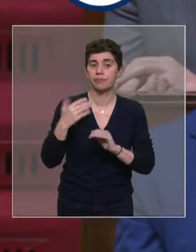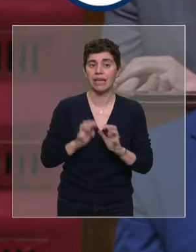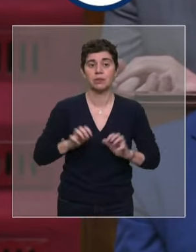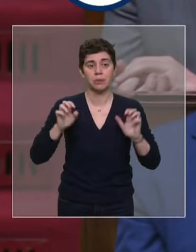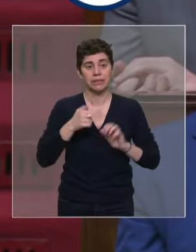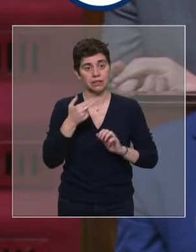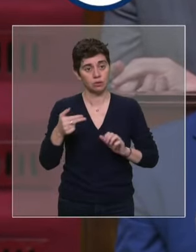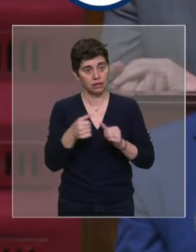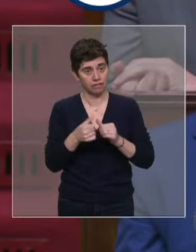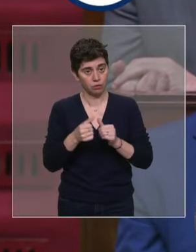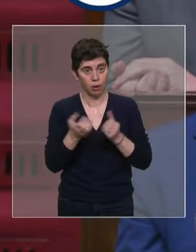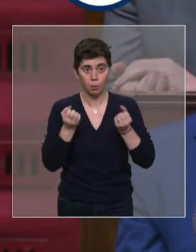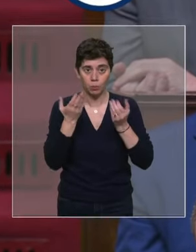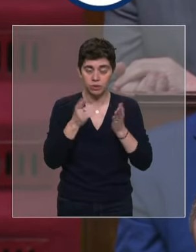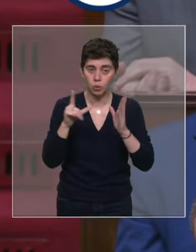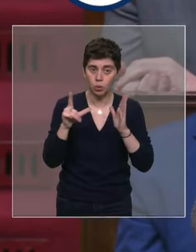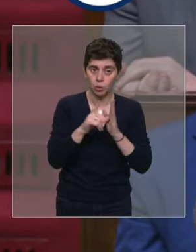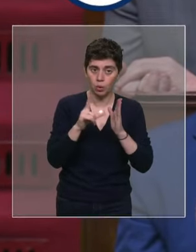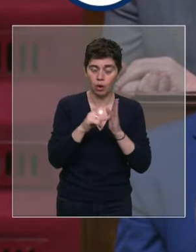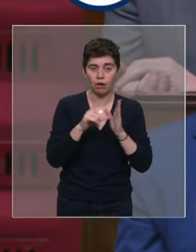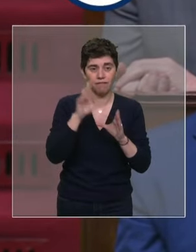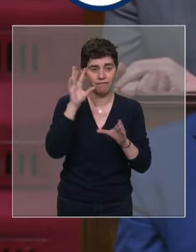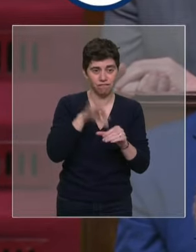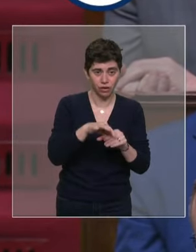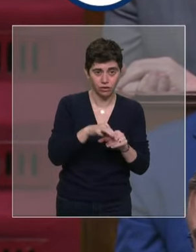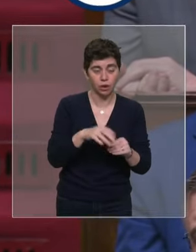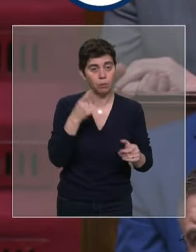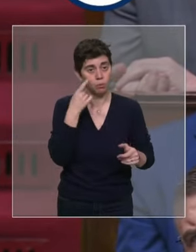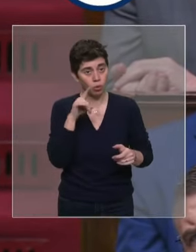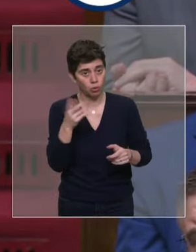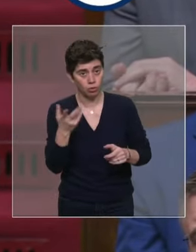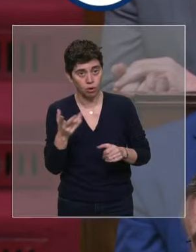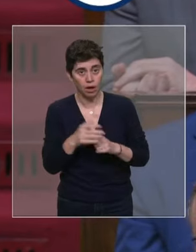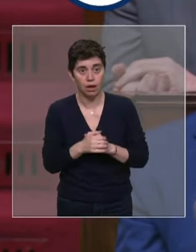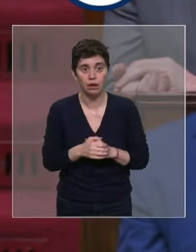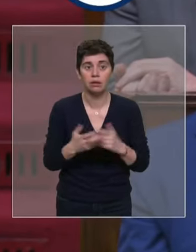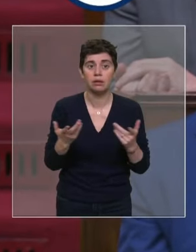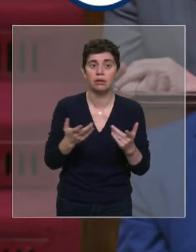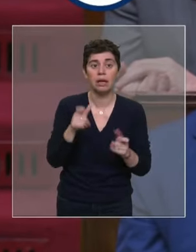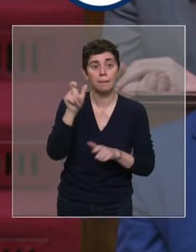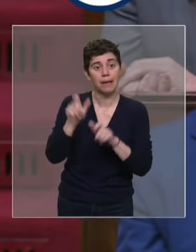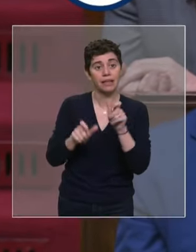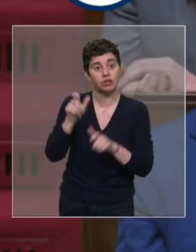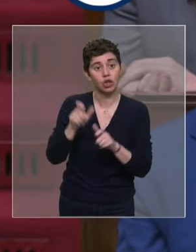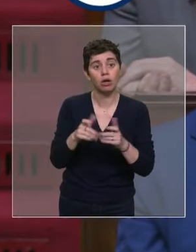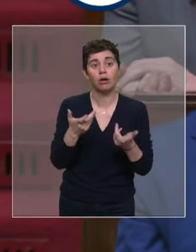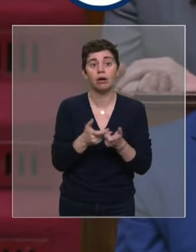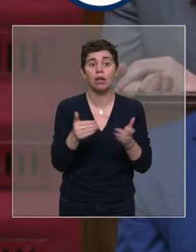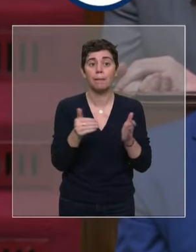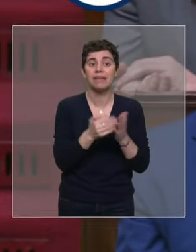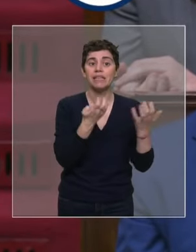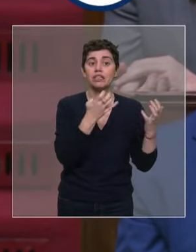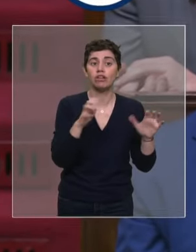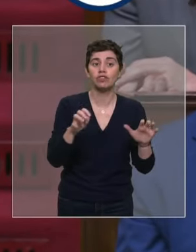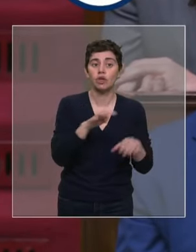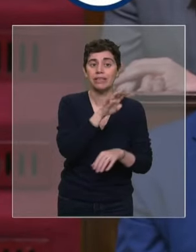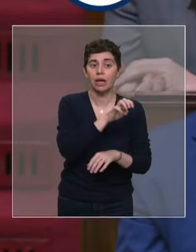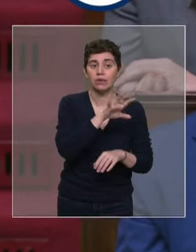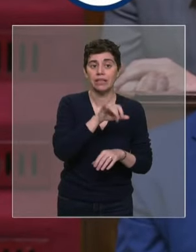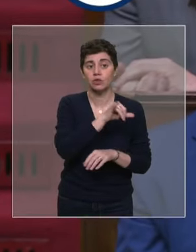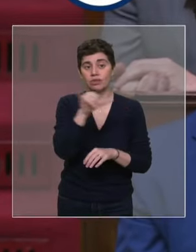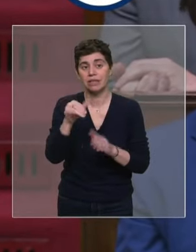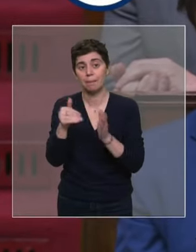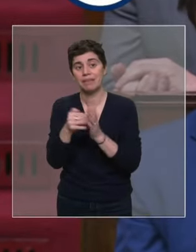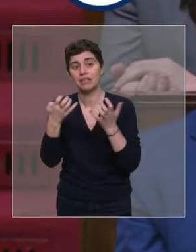voté une proposition de loi portant réparation des personnes pour homosexualité entre 1945 et